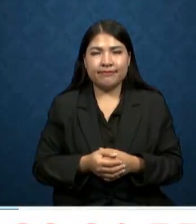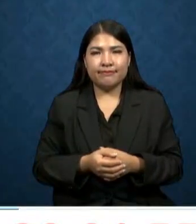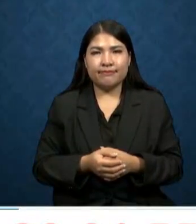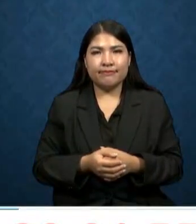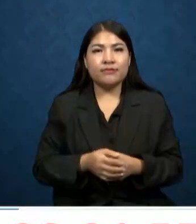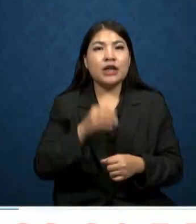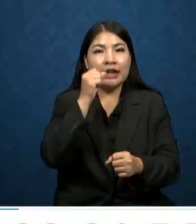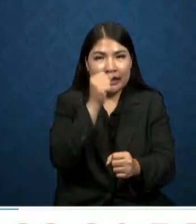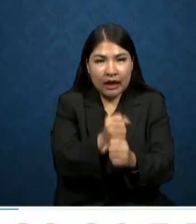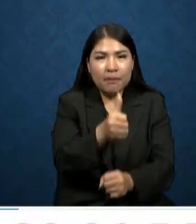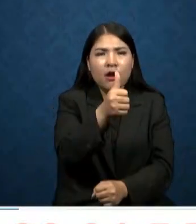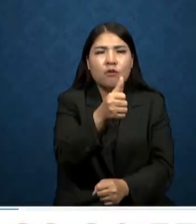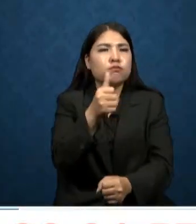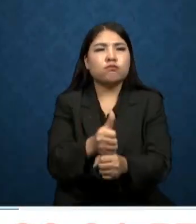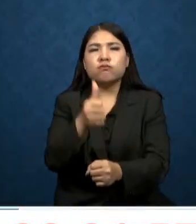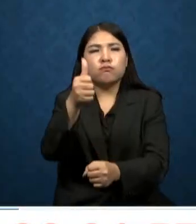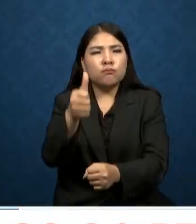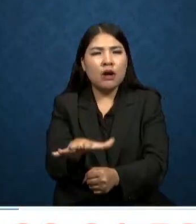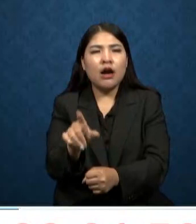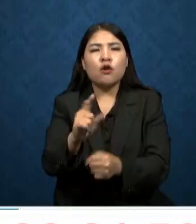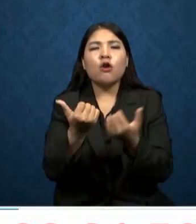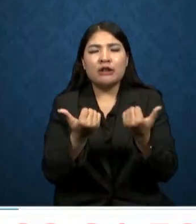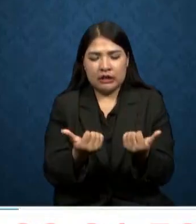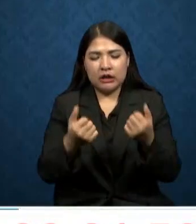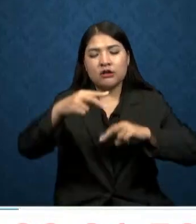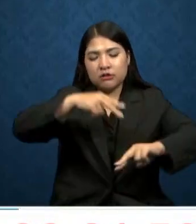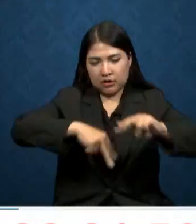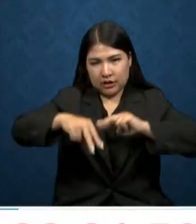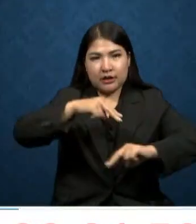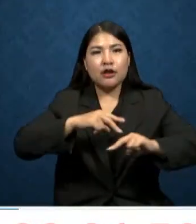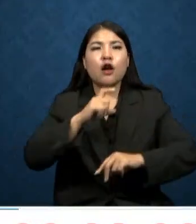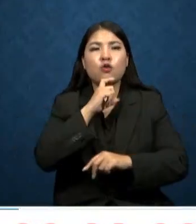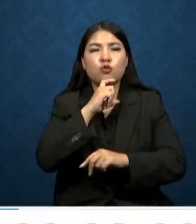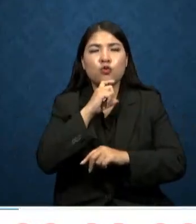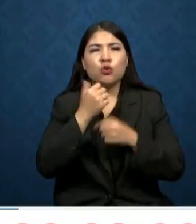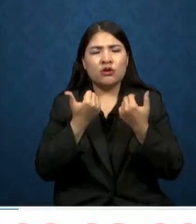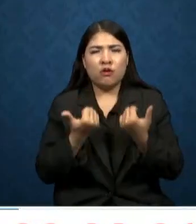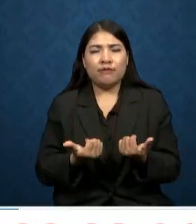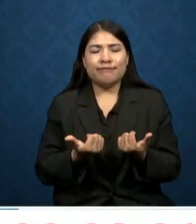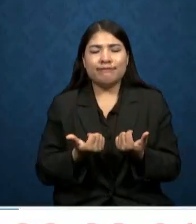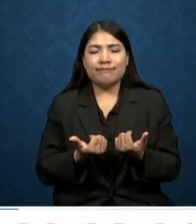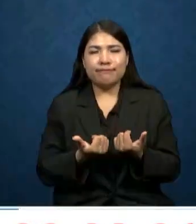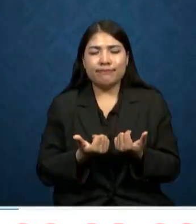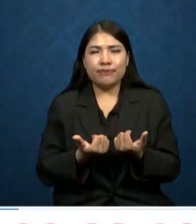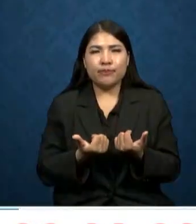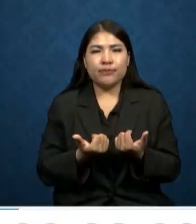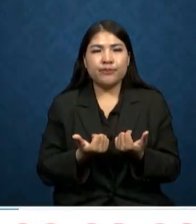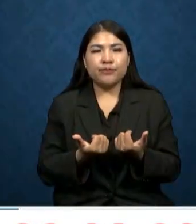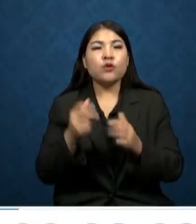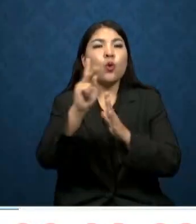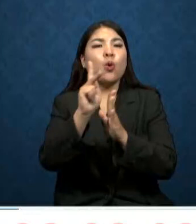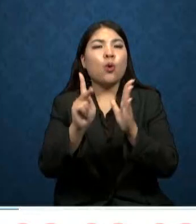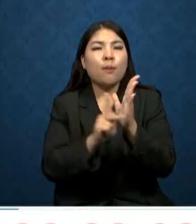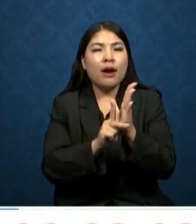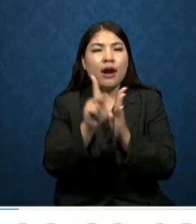ได้หรือไม่ได้ี่เราก็อยู่ในกรณีศึกษาอยู่นะฮะว่าว่ามันอยู่ในมีกฎหมายตัว